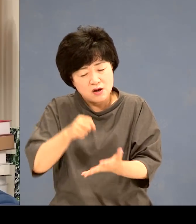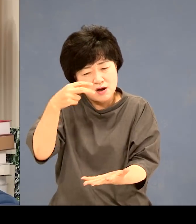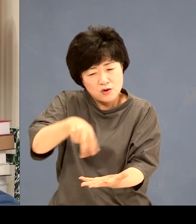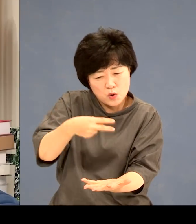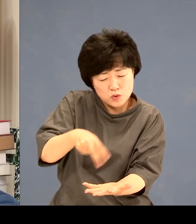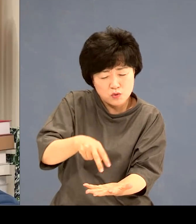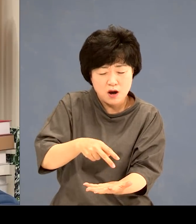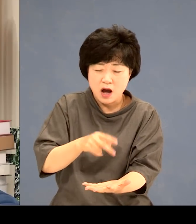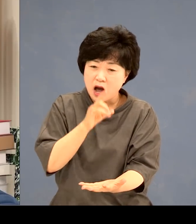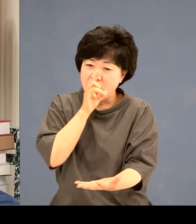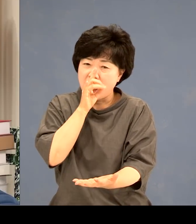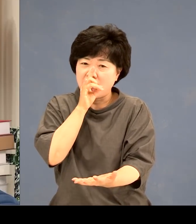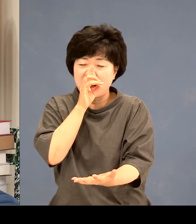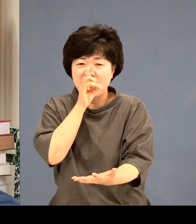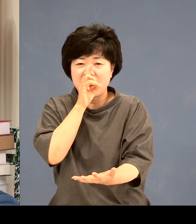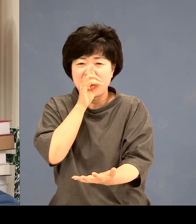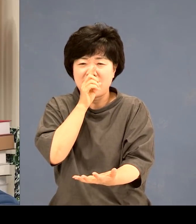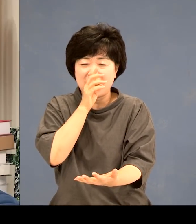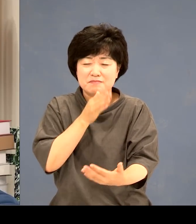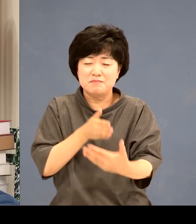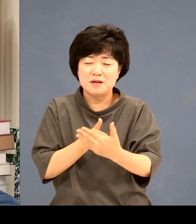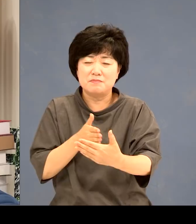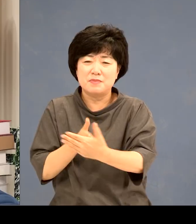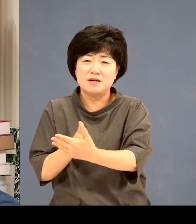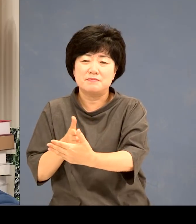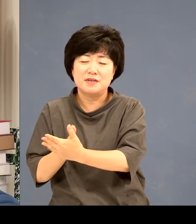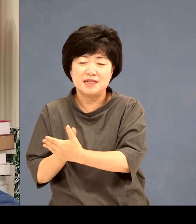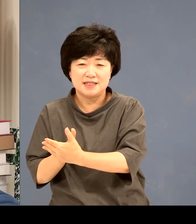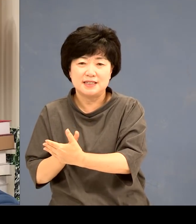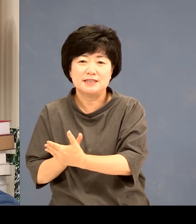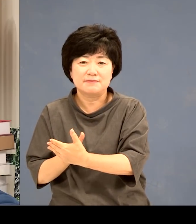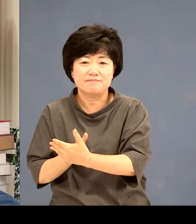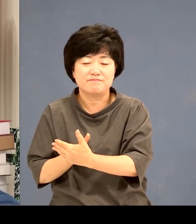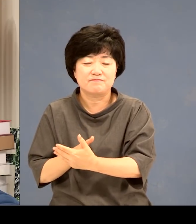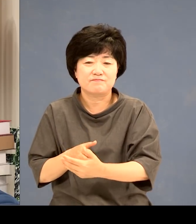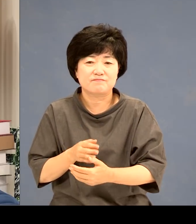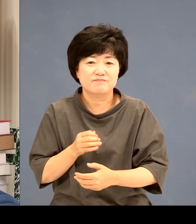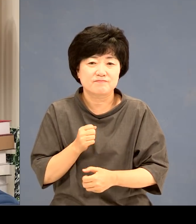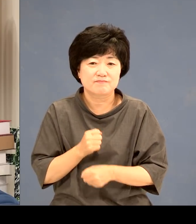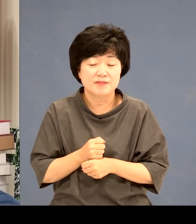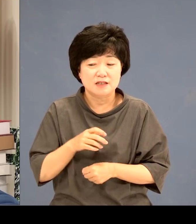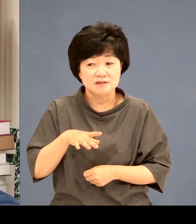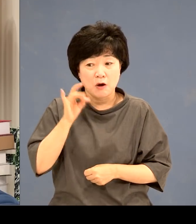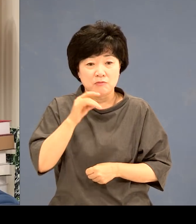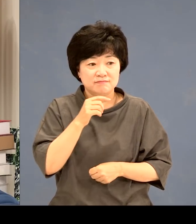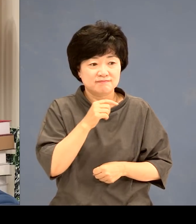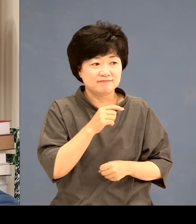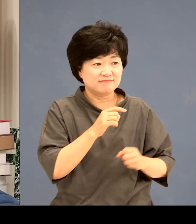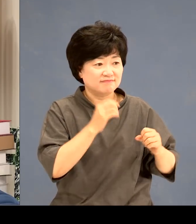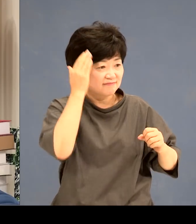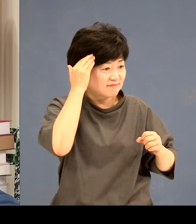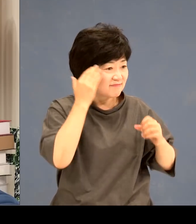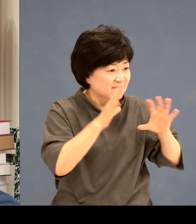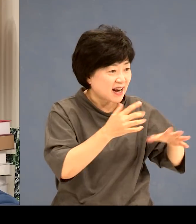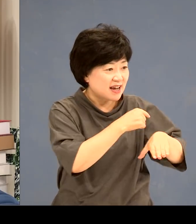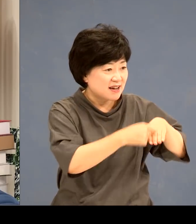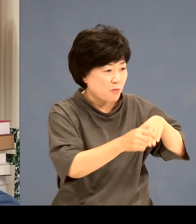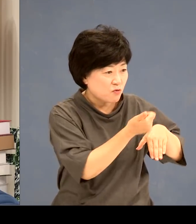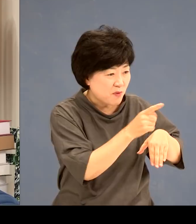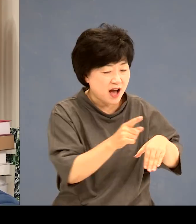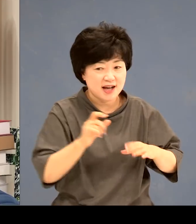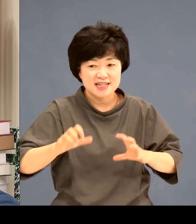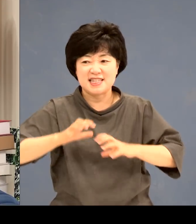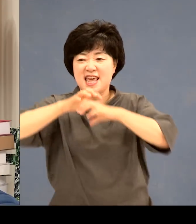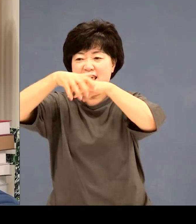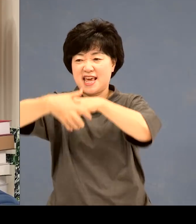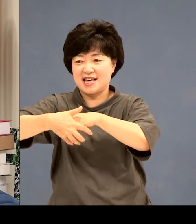아내를 바꾸려고 많이 애를 썼죠. 네. 근데 이제 결혼하고 이제 아이가 낳고 나서 우리 아이들을 정말 하나님의 사람으로 바꿔야 되겠다.